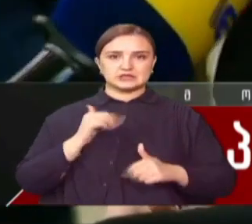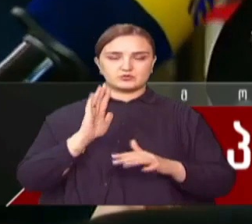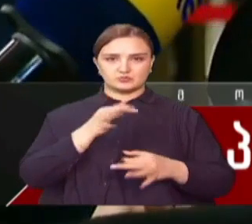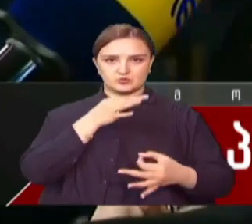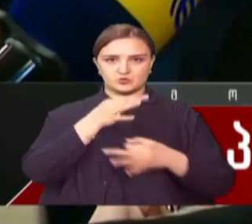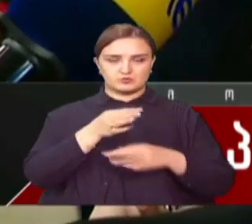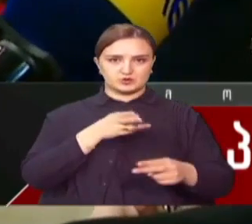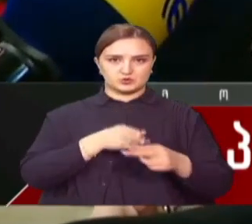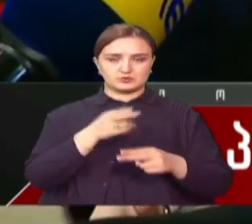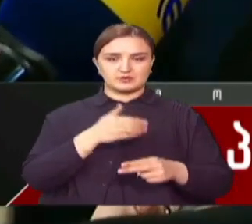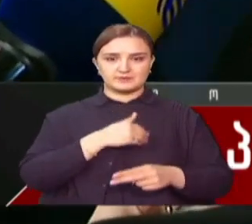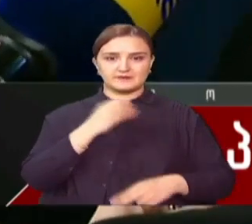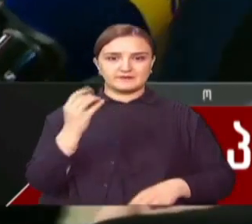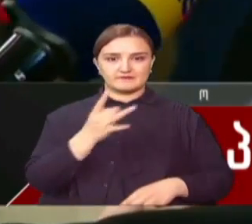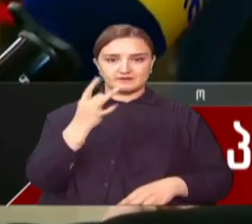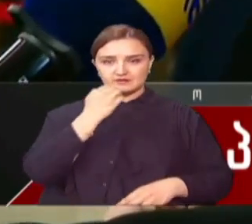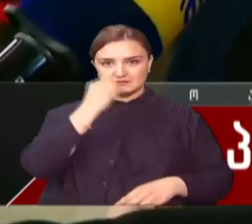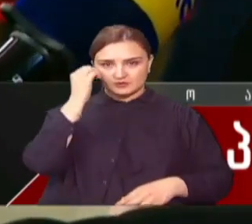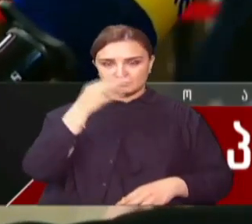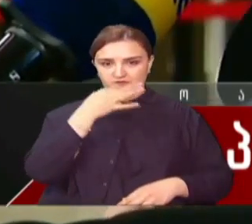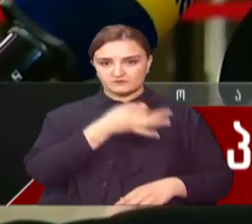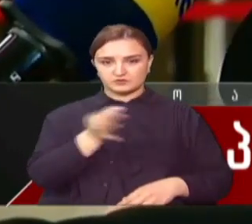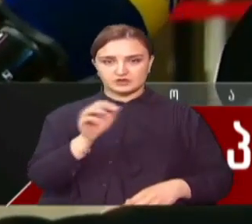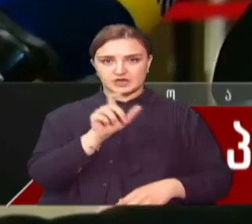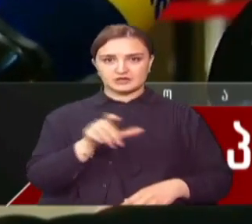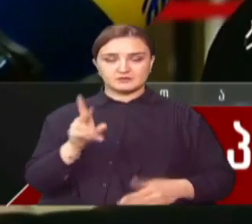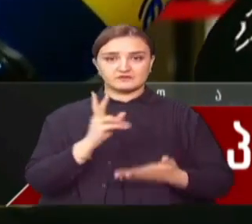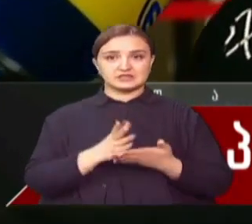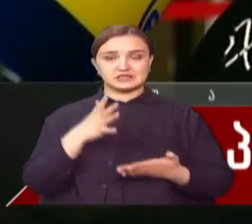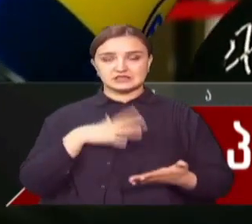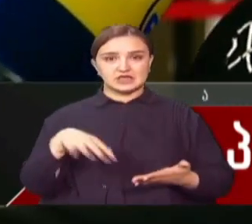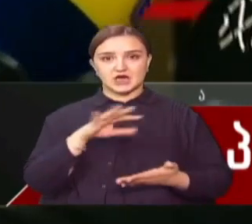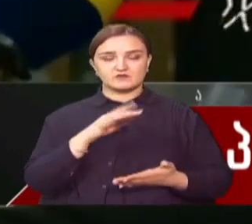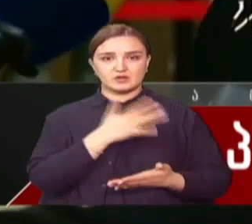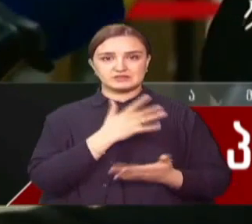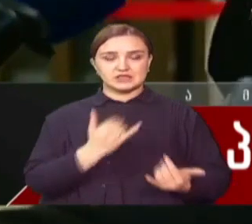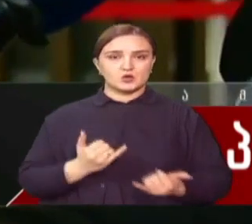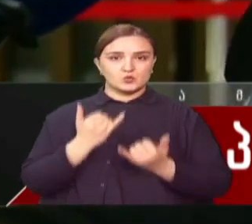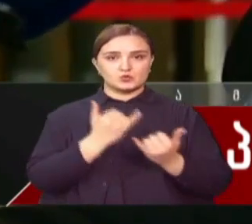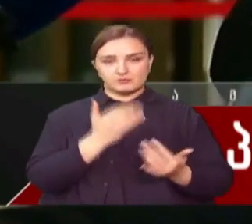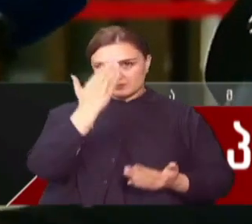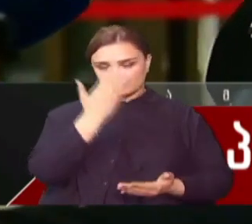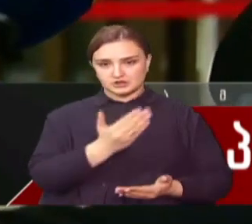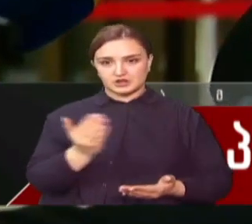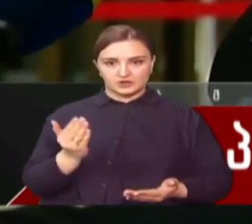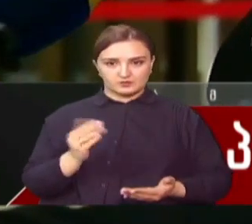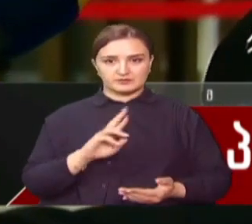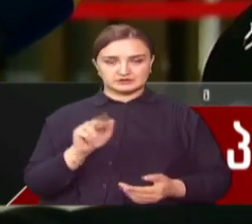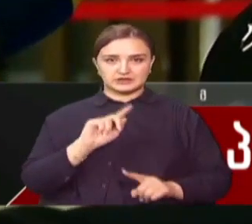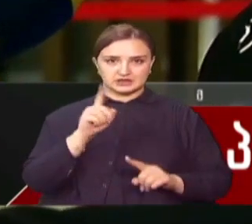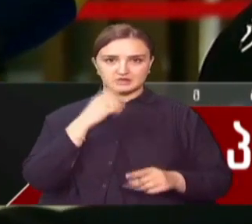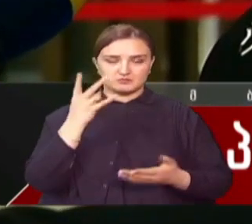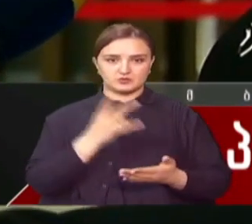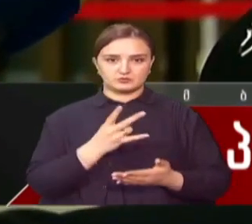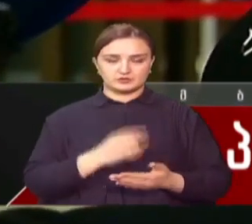ერთხელ მინდა მადლობა გადაუხადო ყველა იმ ადამიანს, ვინც არის ქვეყნის სამსახურში, ვინც ემსახურება ჩვენი ქვეყნის მოსახლეობას და რა თქმა